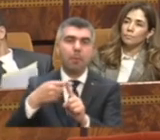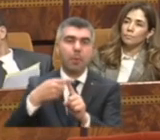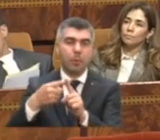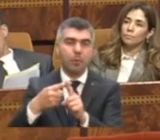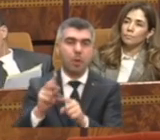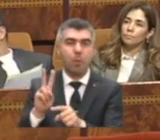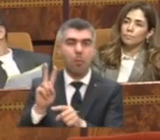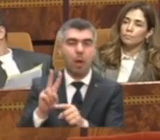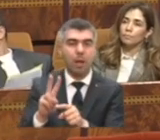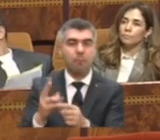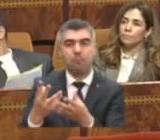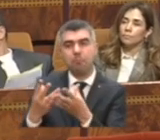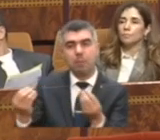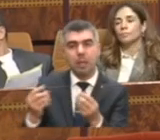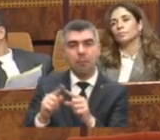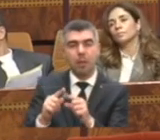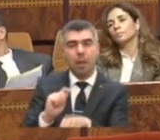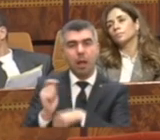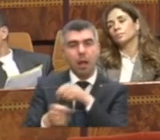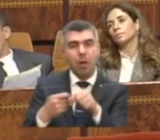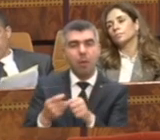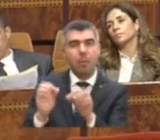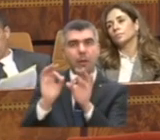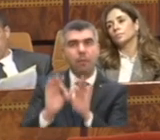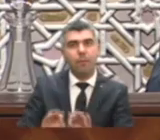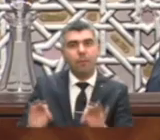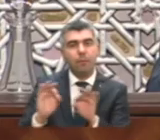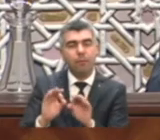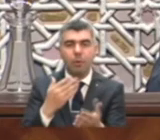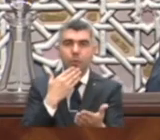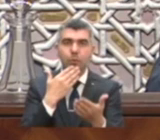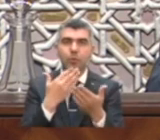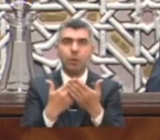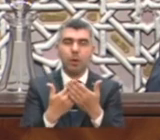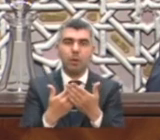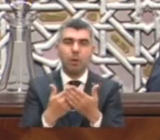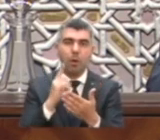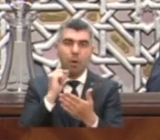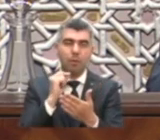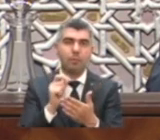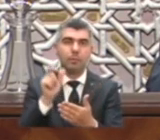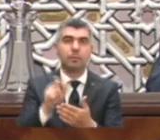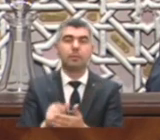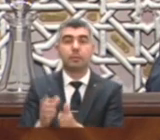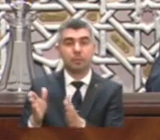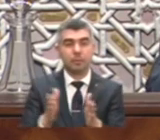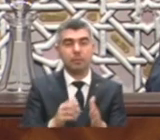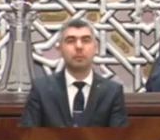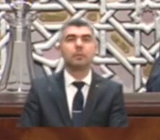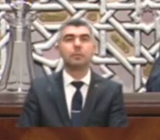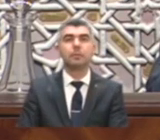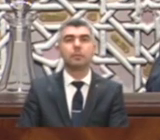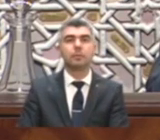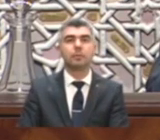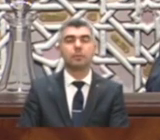ويحرم بالتالي أبناء المناطق النائية من التخييم، وكذا تطوير البرامج التربوية الموجهة للأطفال. توقيت وأعطي الكلمة لأحد